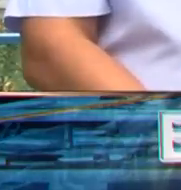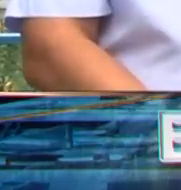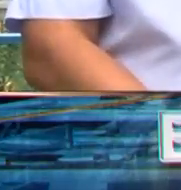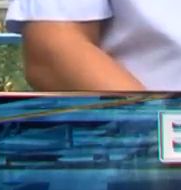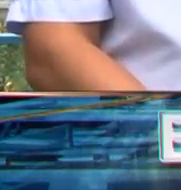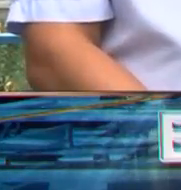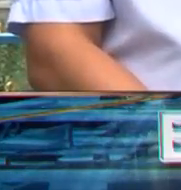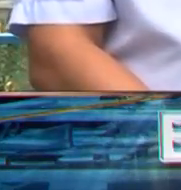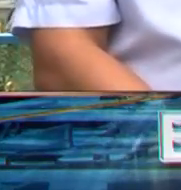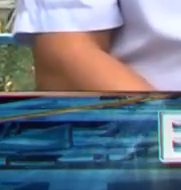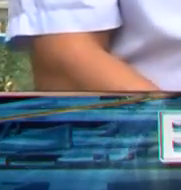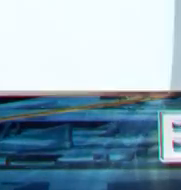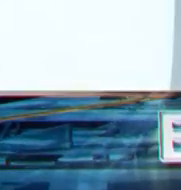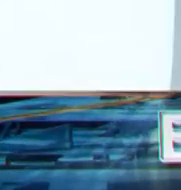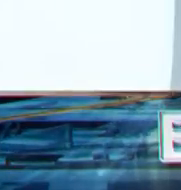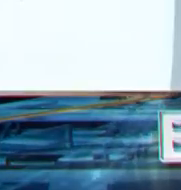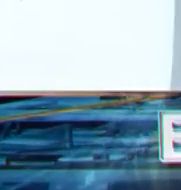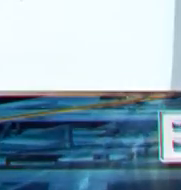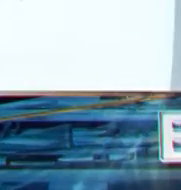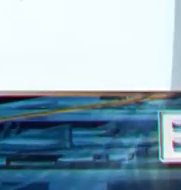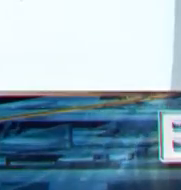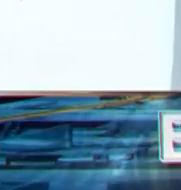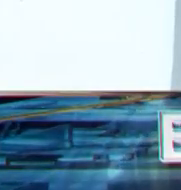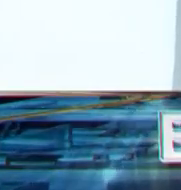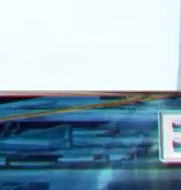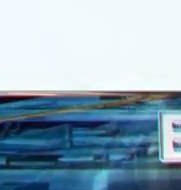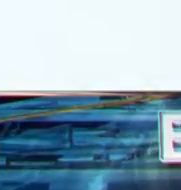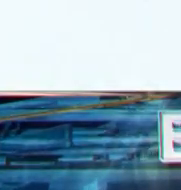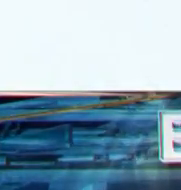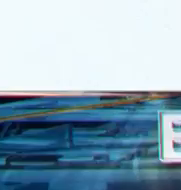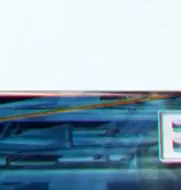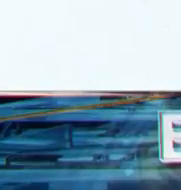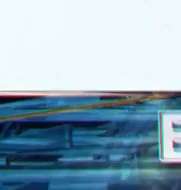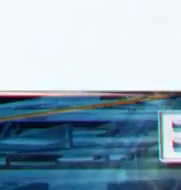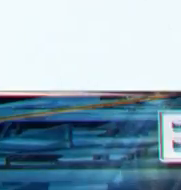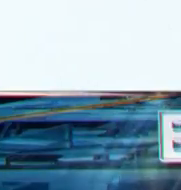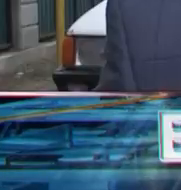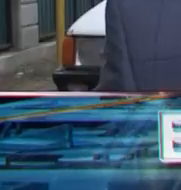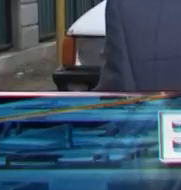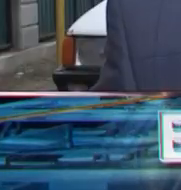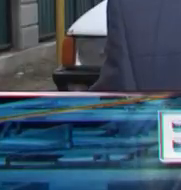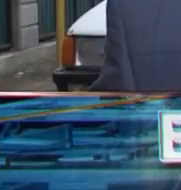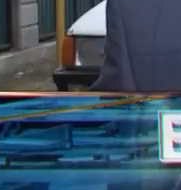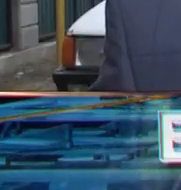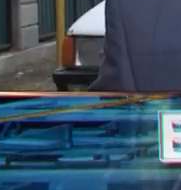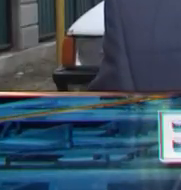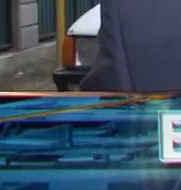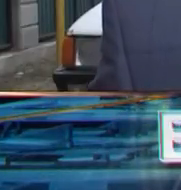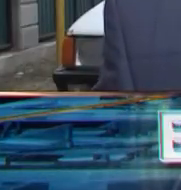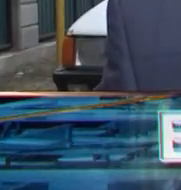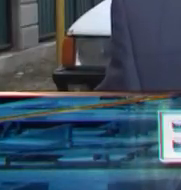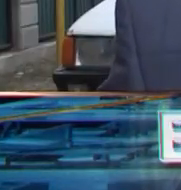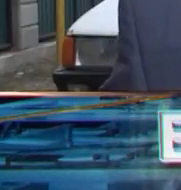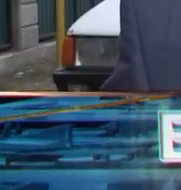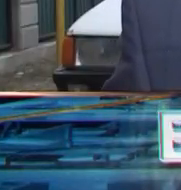Өңірде газға қосу қызметтерінің құны арзандайды. Ол үшін облыстық бюджеттен 500 миллион теңге бөлінді. Биыл